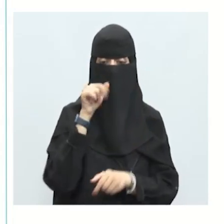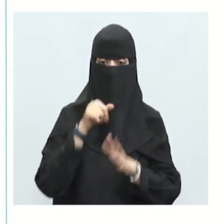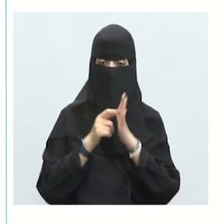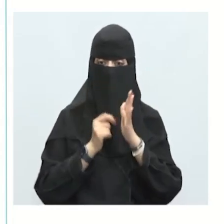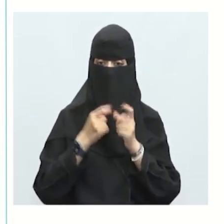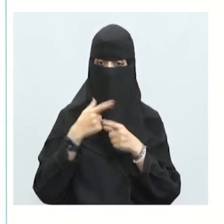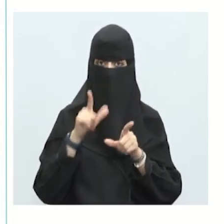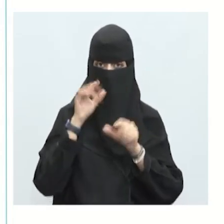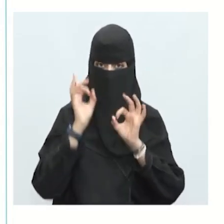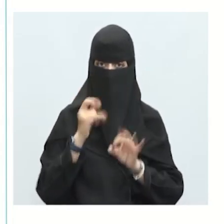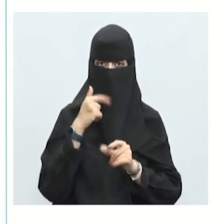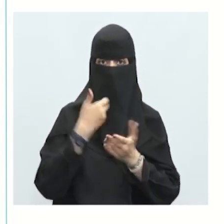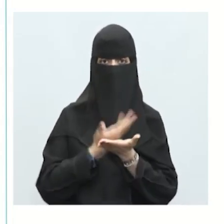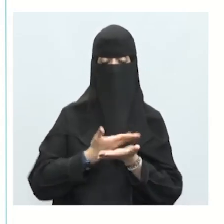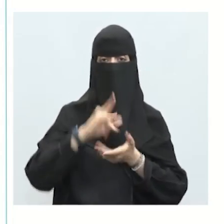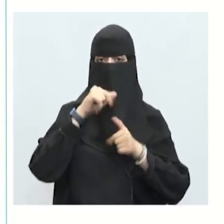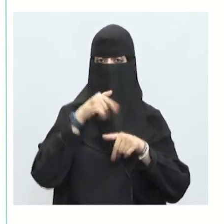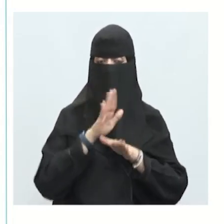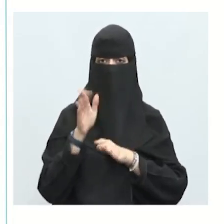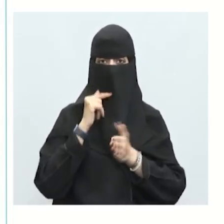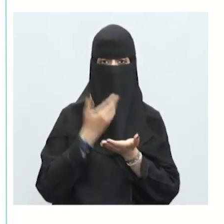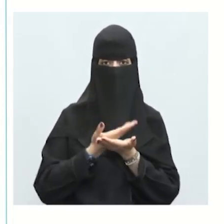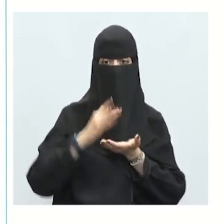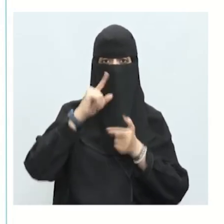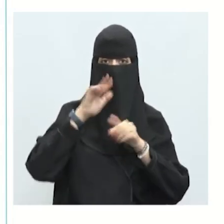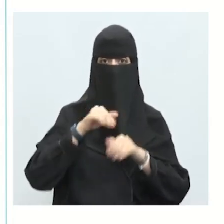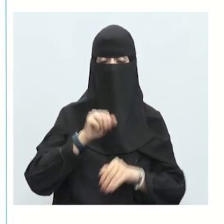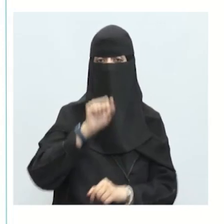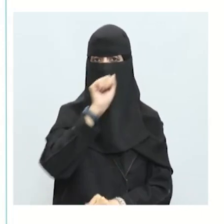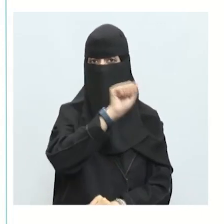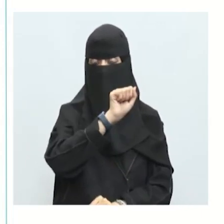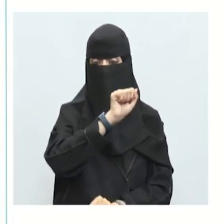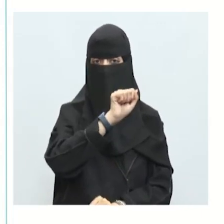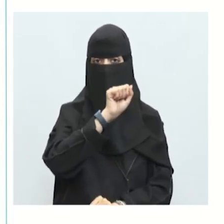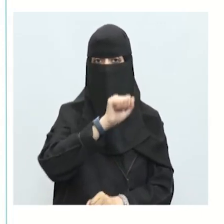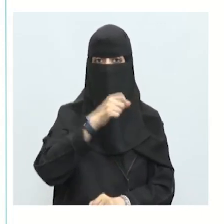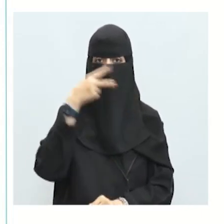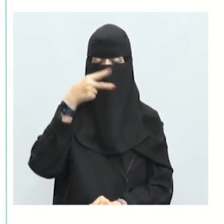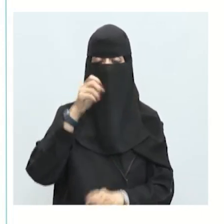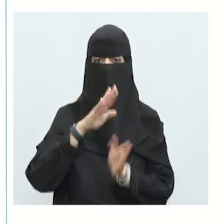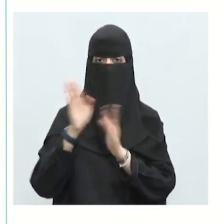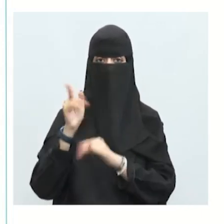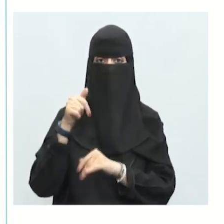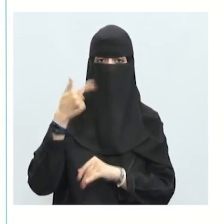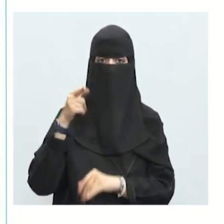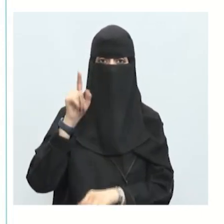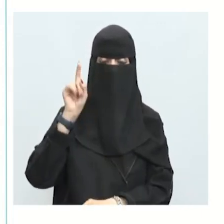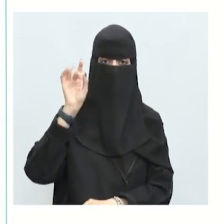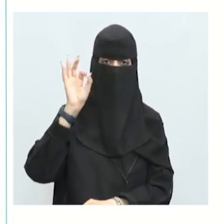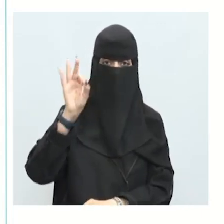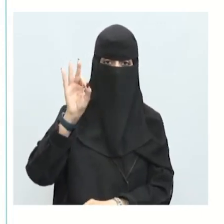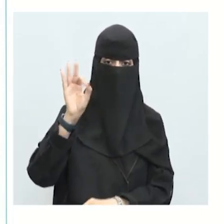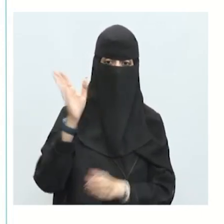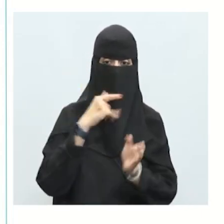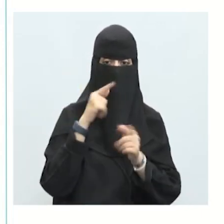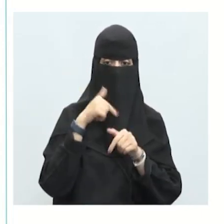تحقق الشرط برنت طباعه او اطبع a اكبر من ال b اذا لم يتحقق الشرط سيخرج